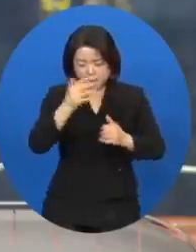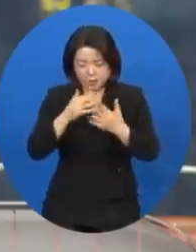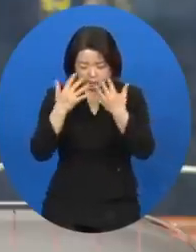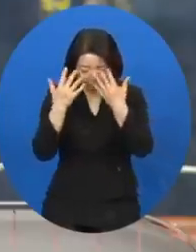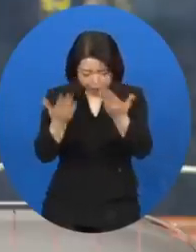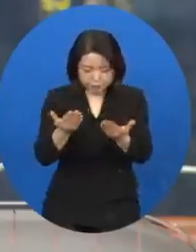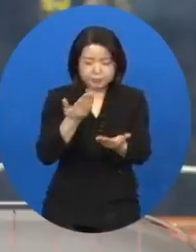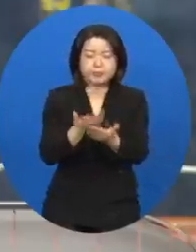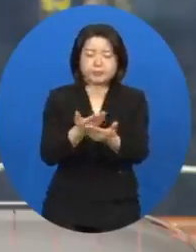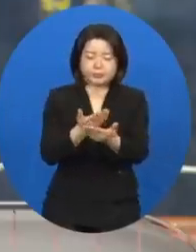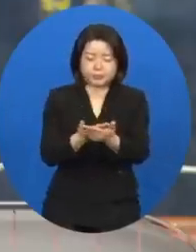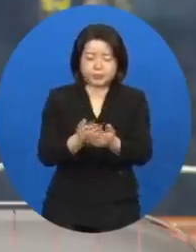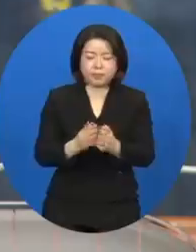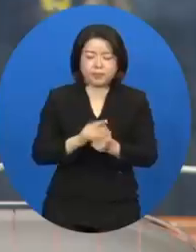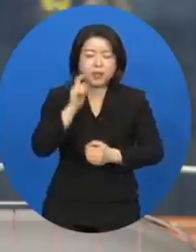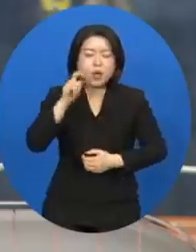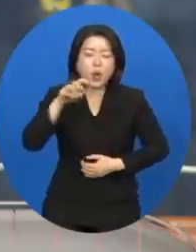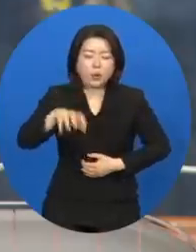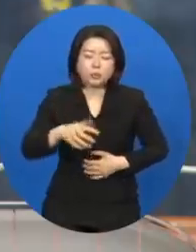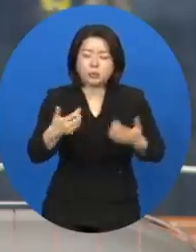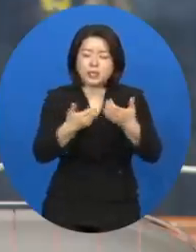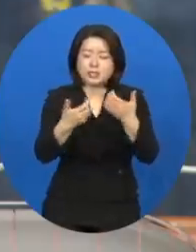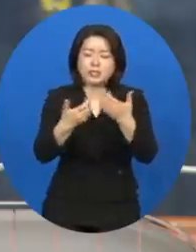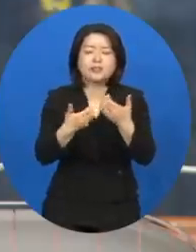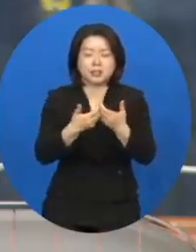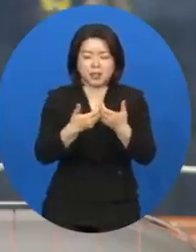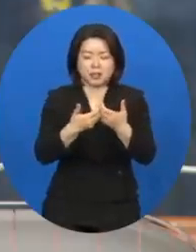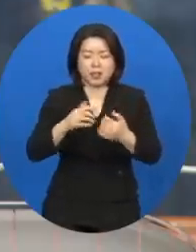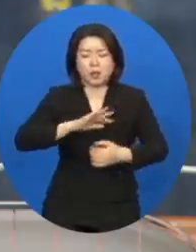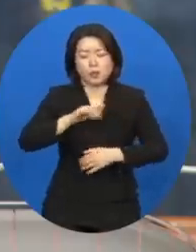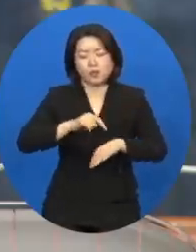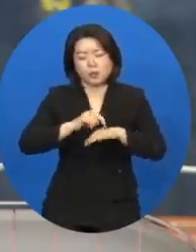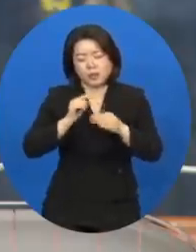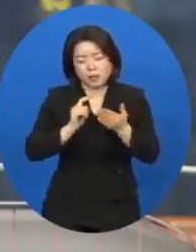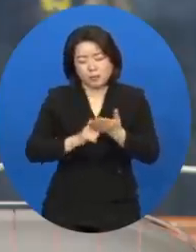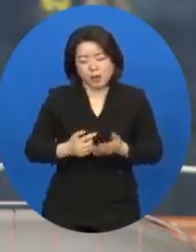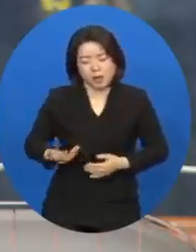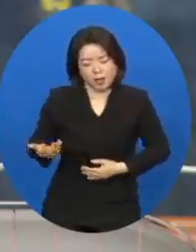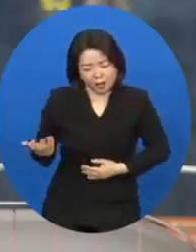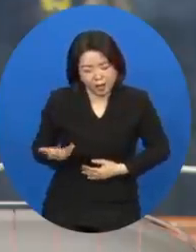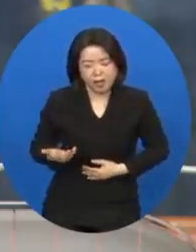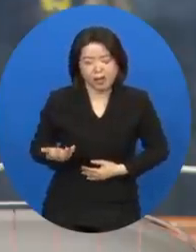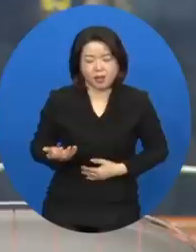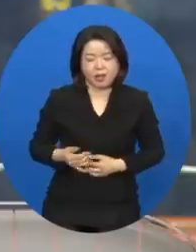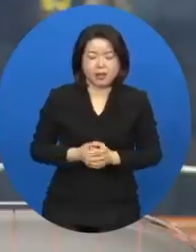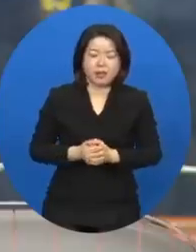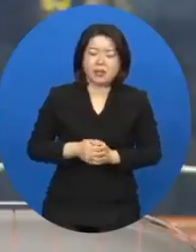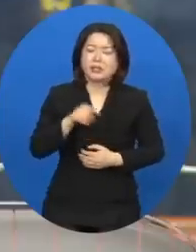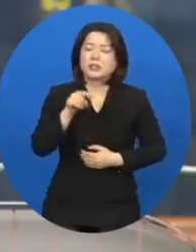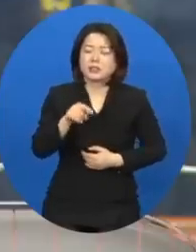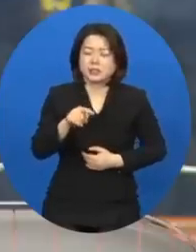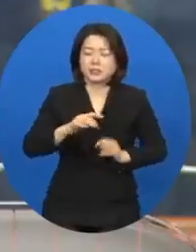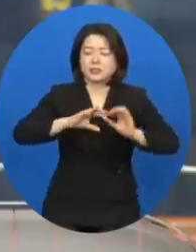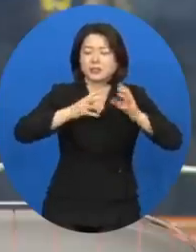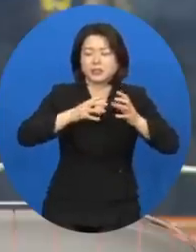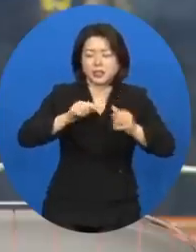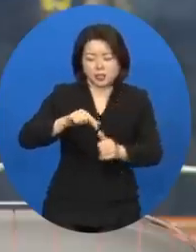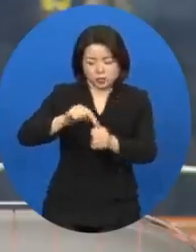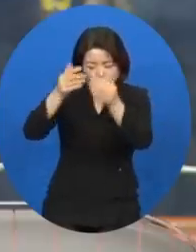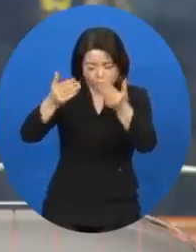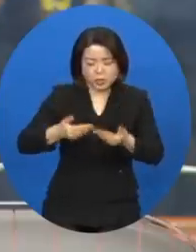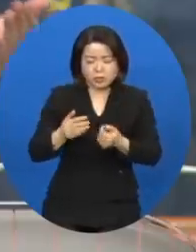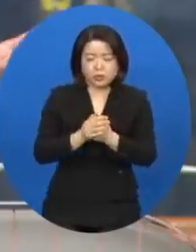주옵소서. 우크라이나 전쟁의 소식이 우리의 가슴을 아프게 합니다. 그 나라를